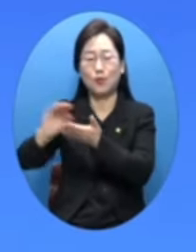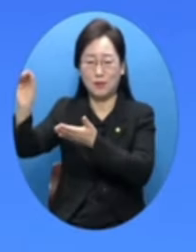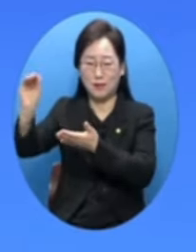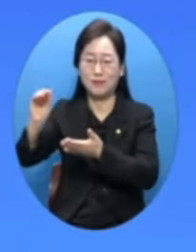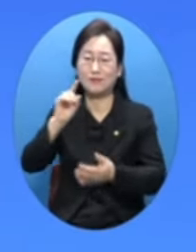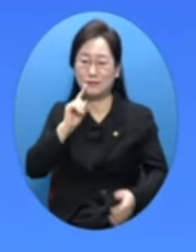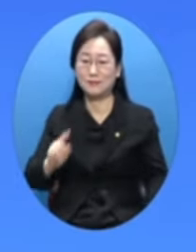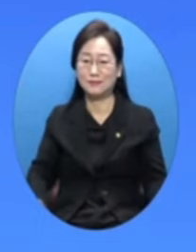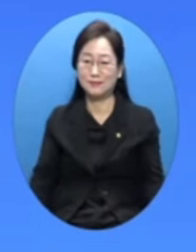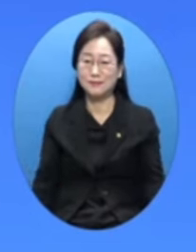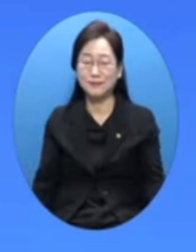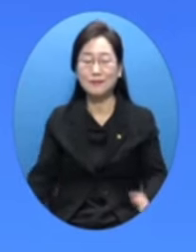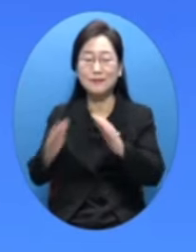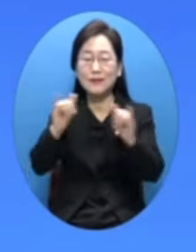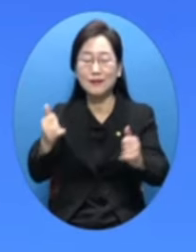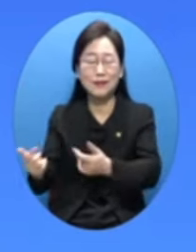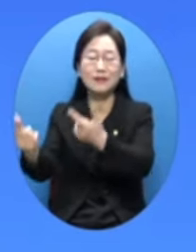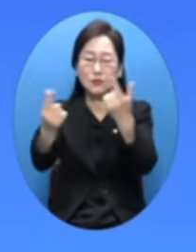말합니다. 사람이 누구나